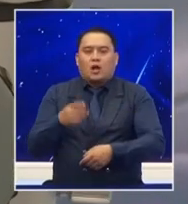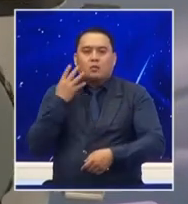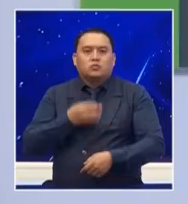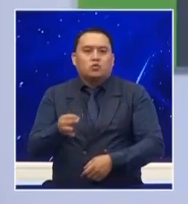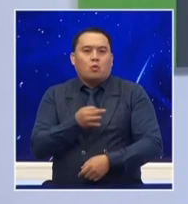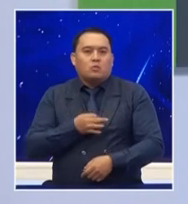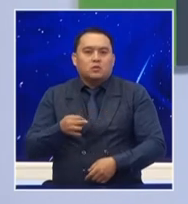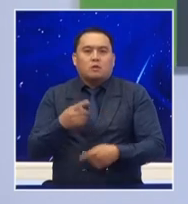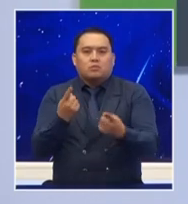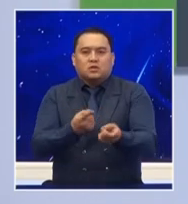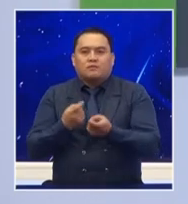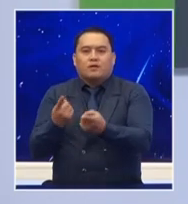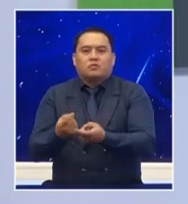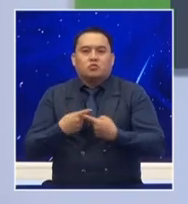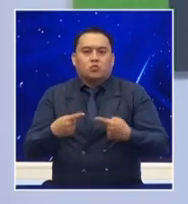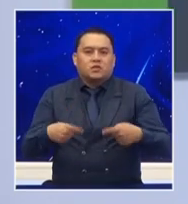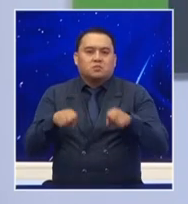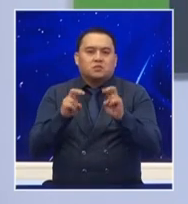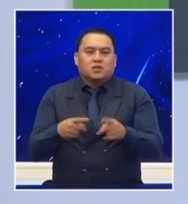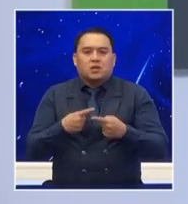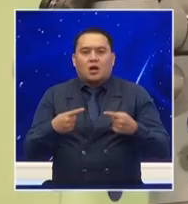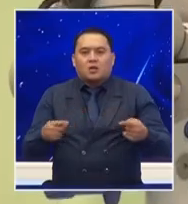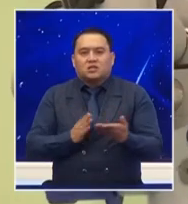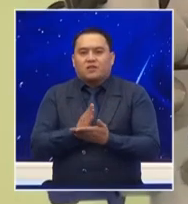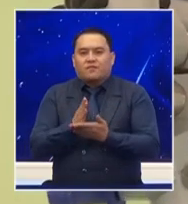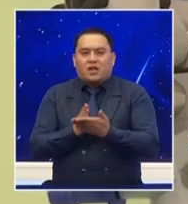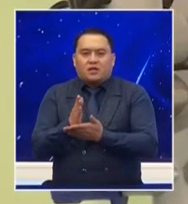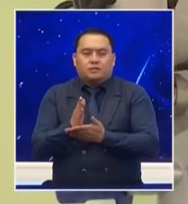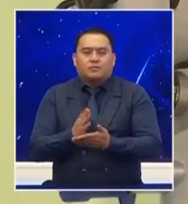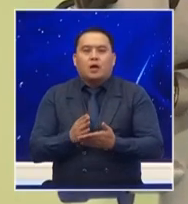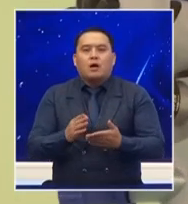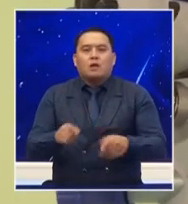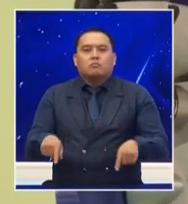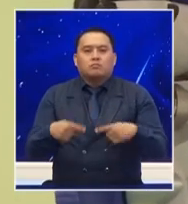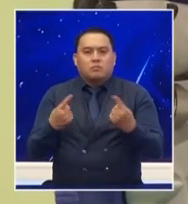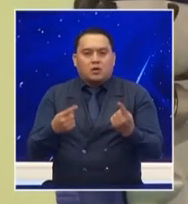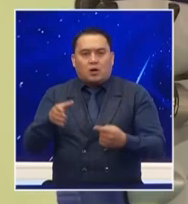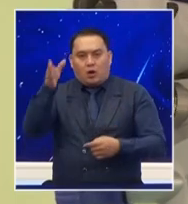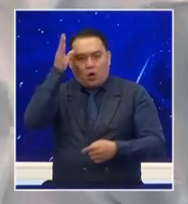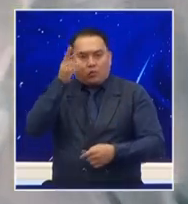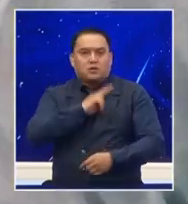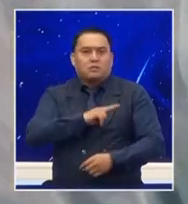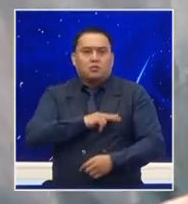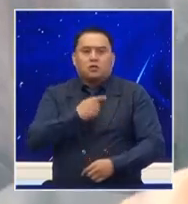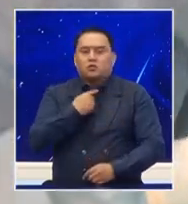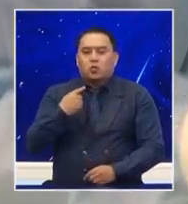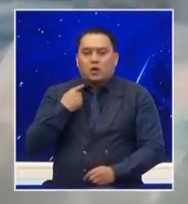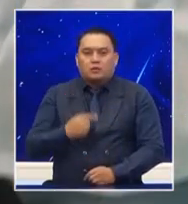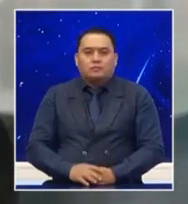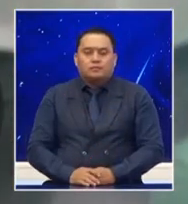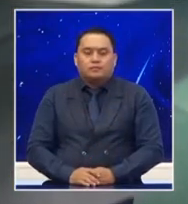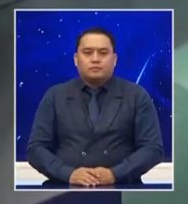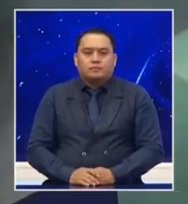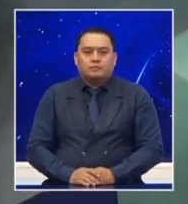здравоохранения будет привлекать и других специалистов из различных сфер медицины. Это повысит знания и навыки в работе талдыкурганских врачей.